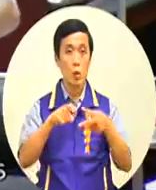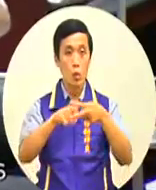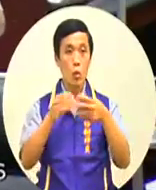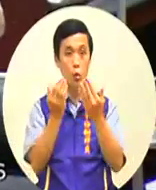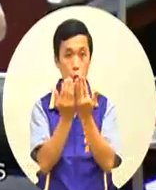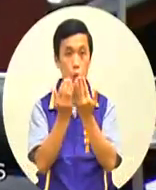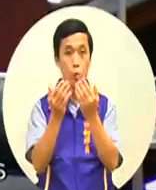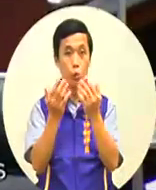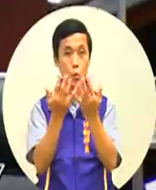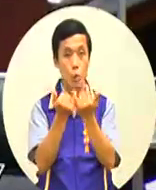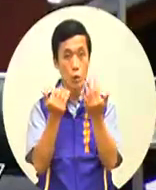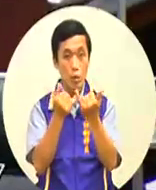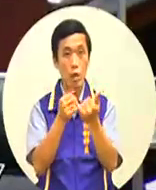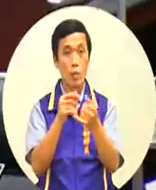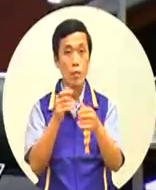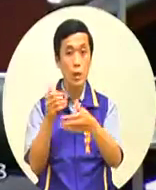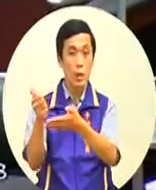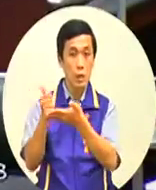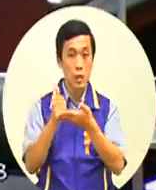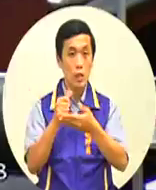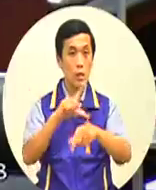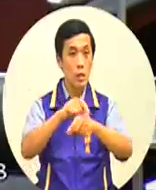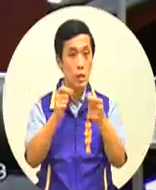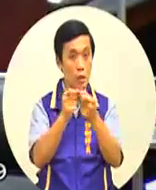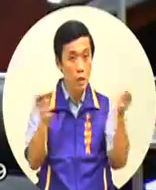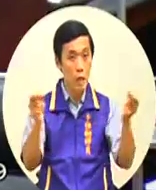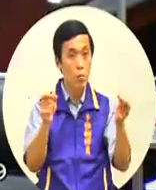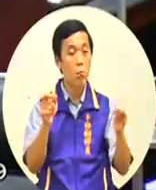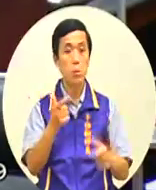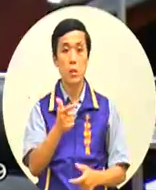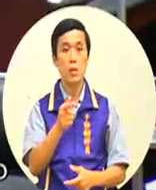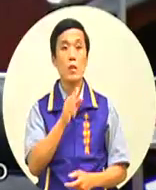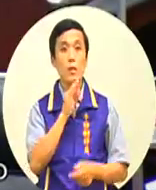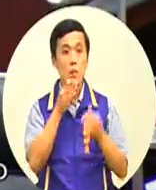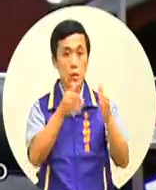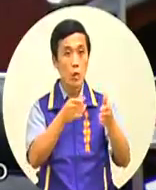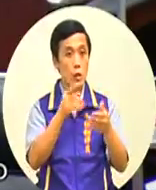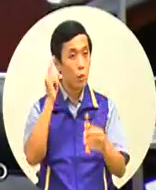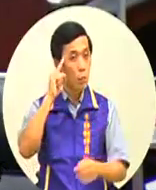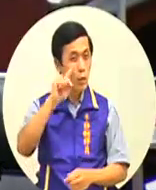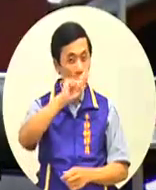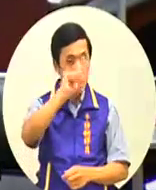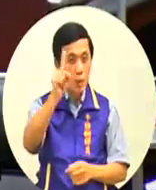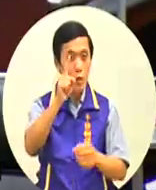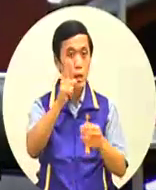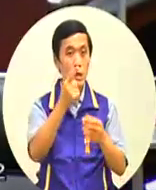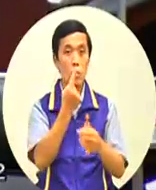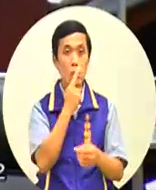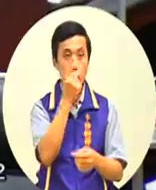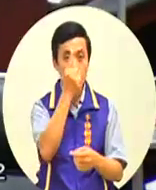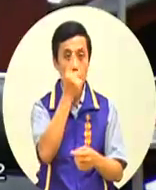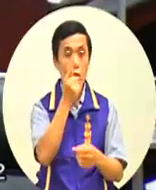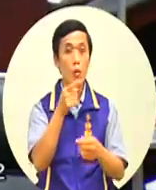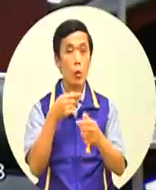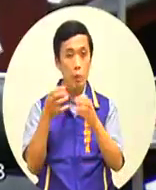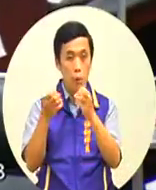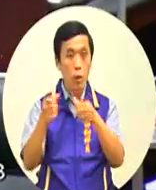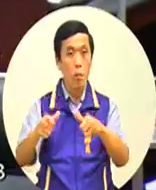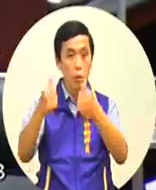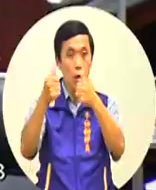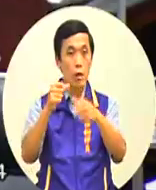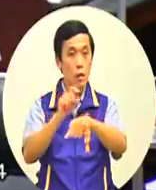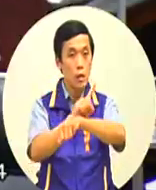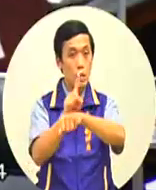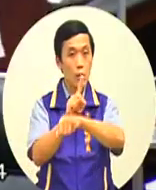期请你的啦，我是我迄要请你去讲的尔，我也跟你协调好了，我一讲一点点就是贵，对